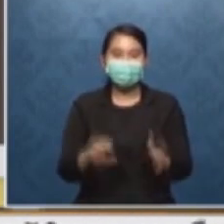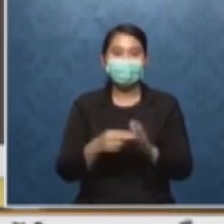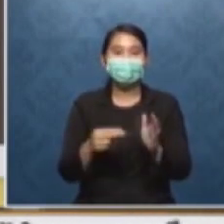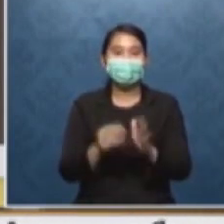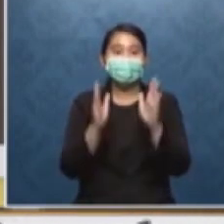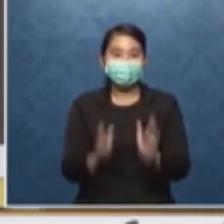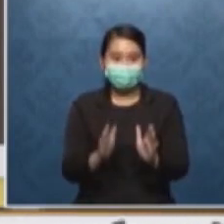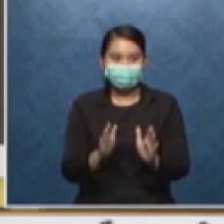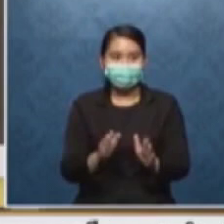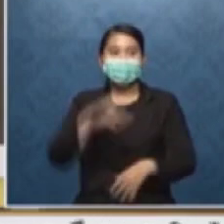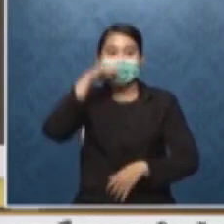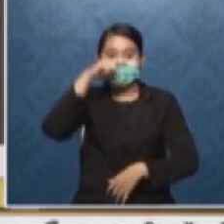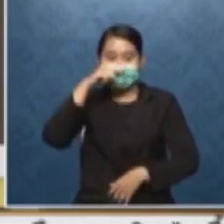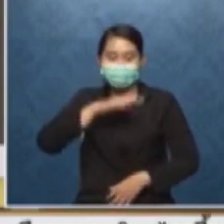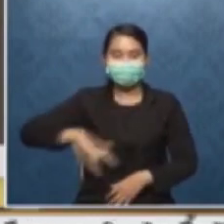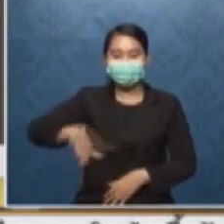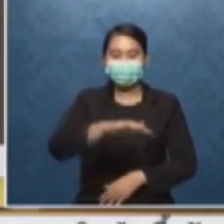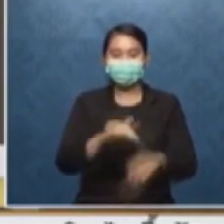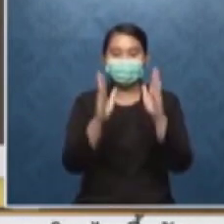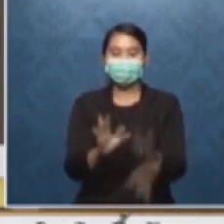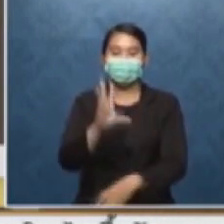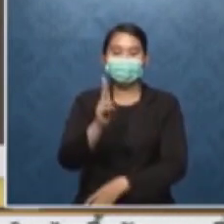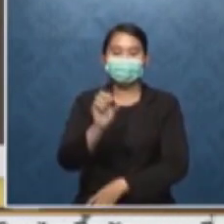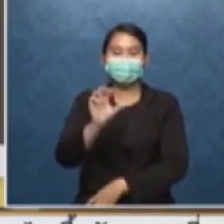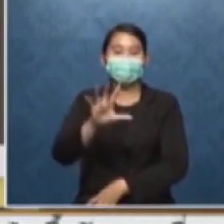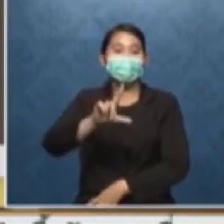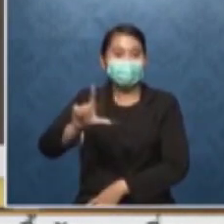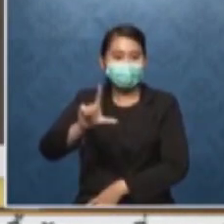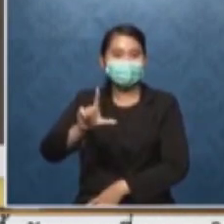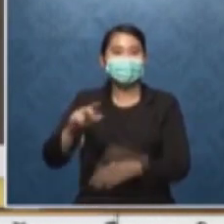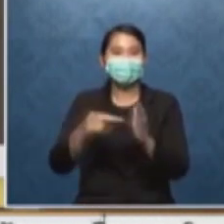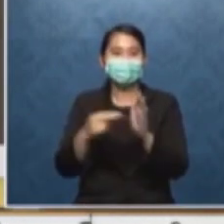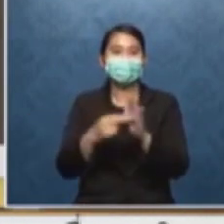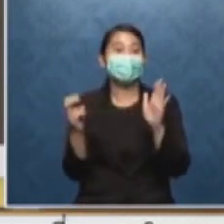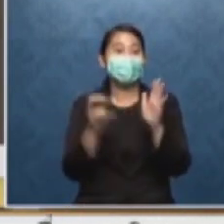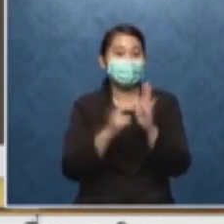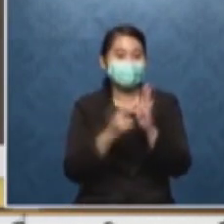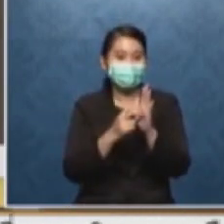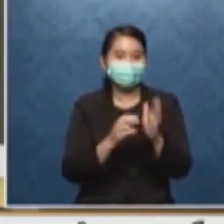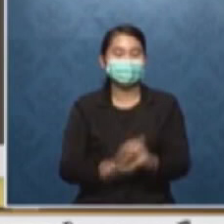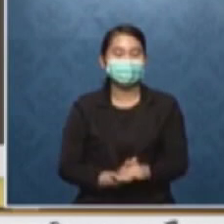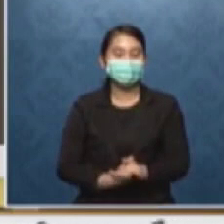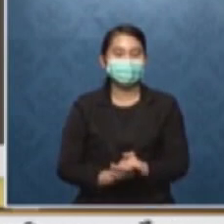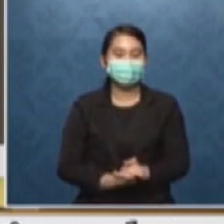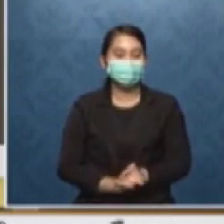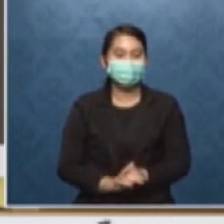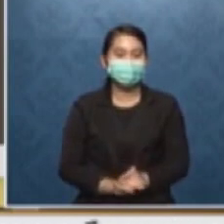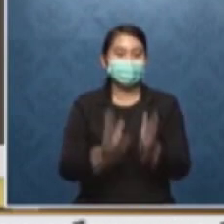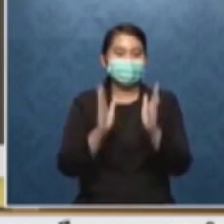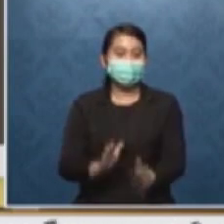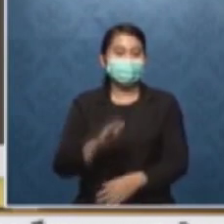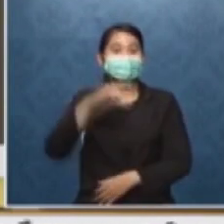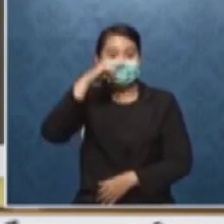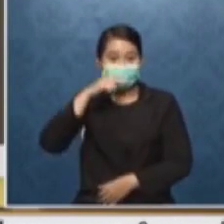ประชาชนคนกว่า 65ล้านคนเป็นผู้ค้ำประกันเอาประชาชนไว้ข้างหลังพาไป